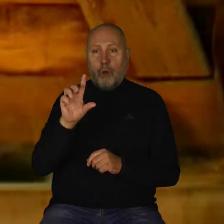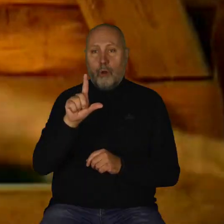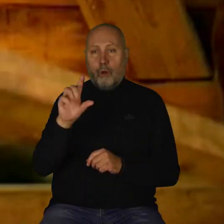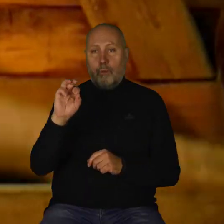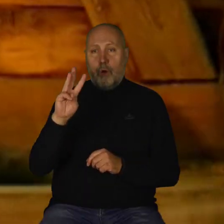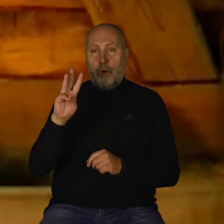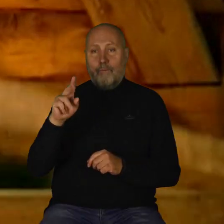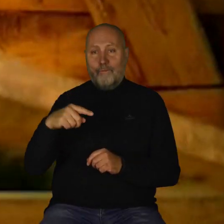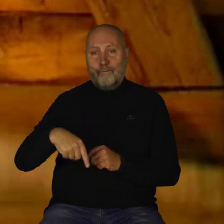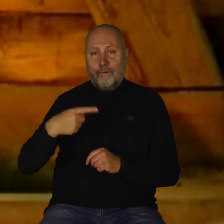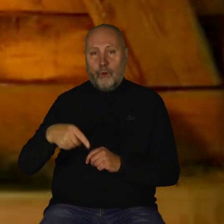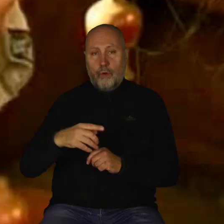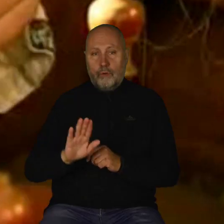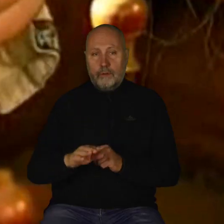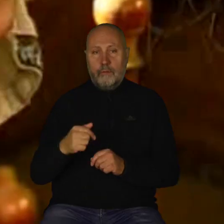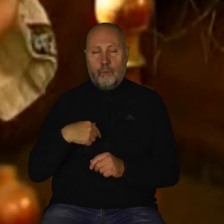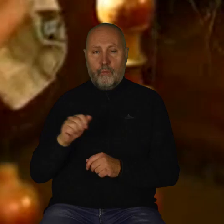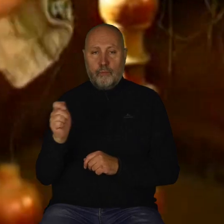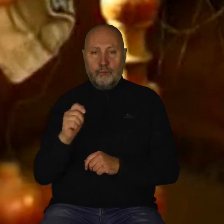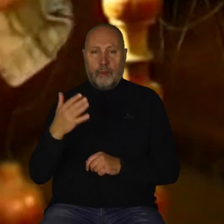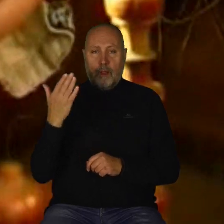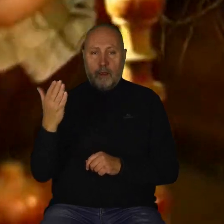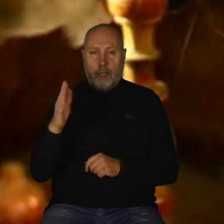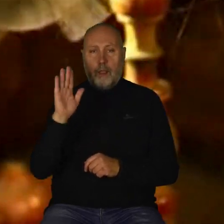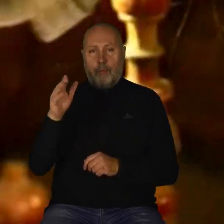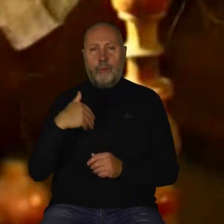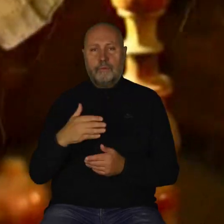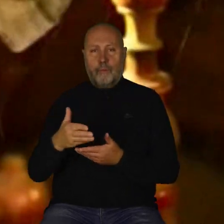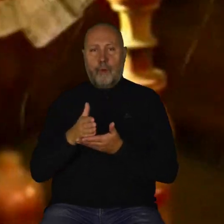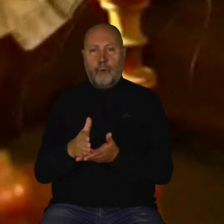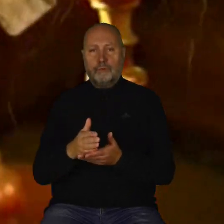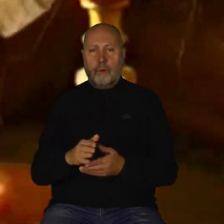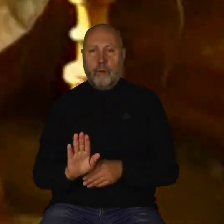ręką później za pomocą pedału